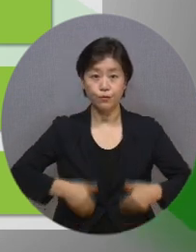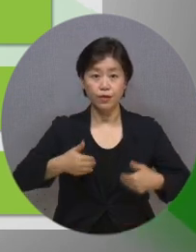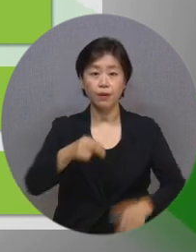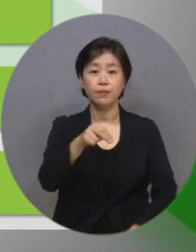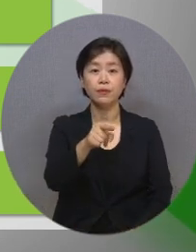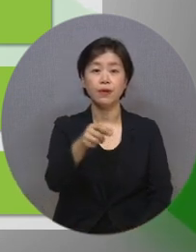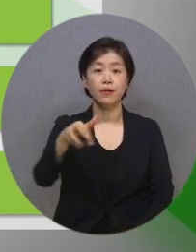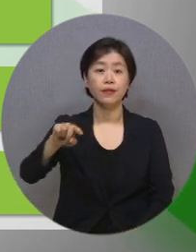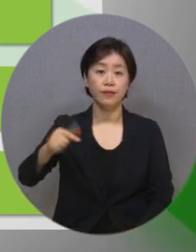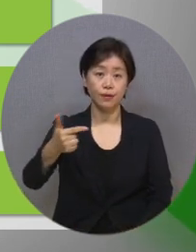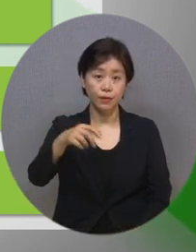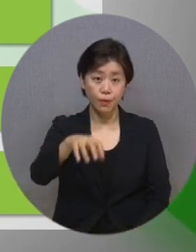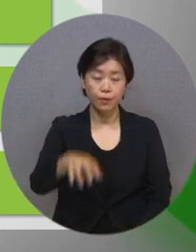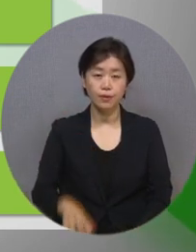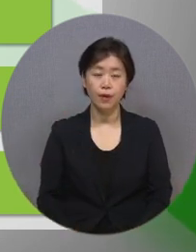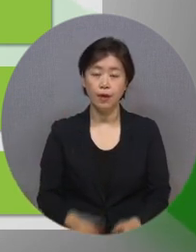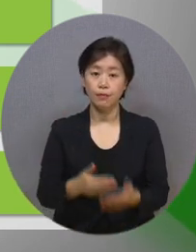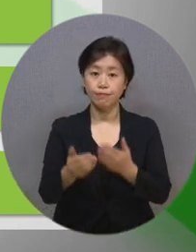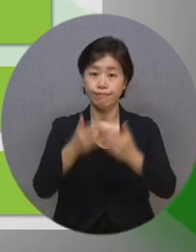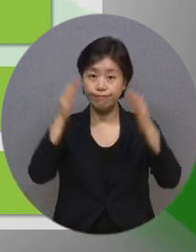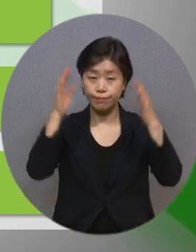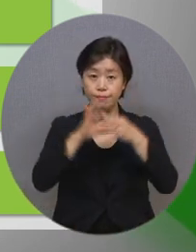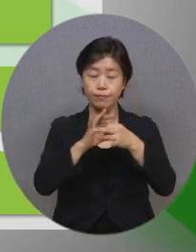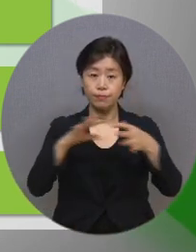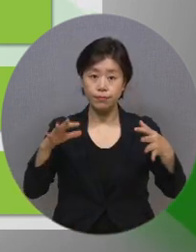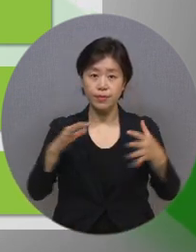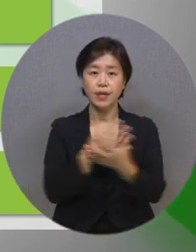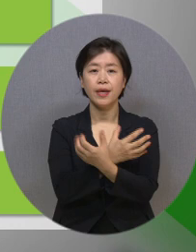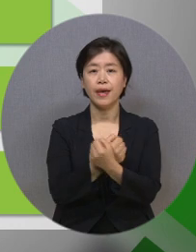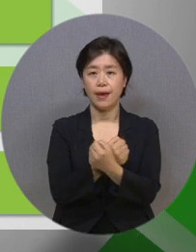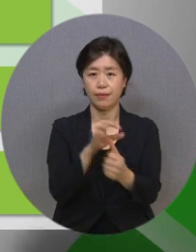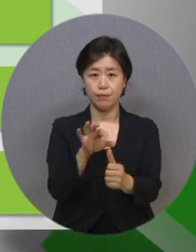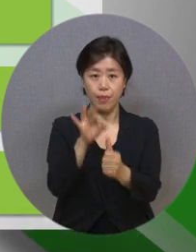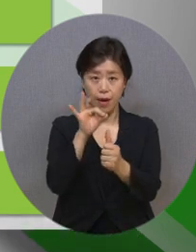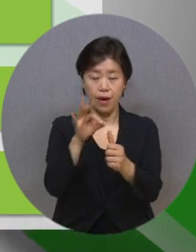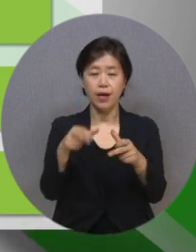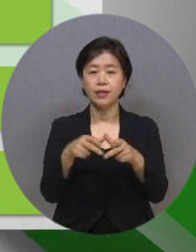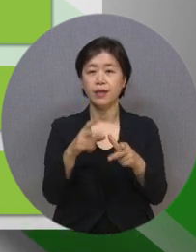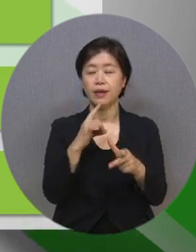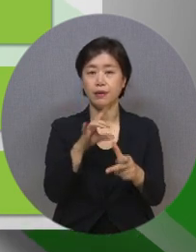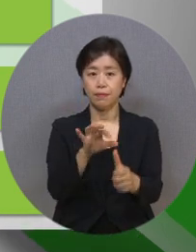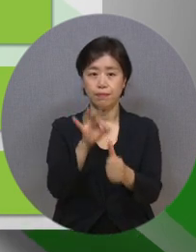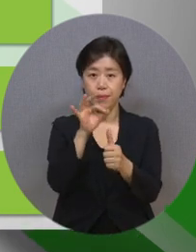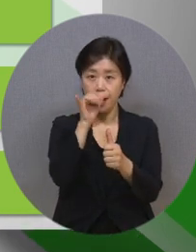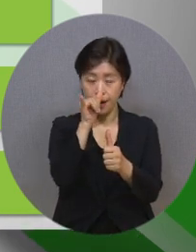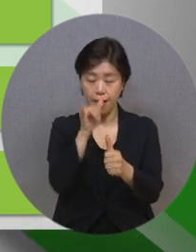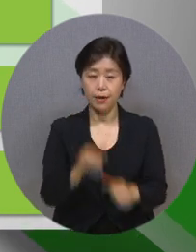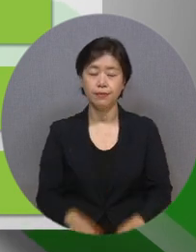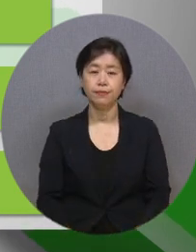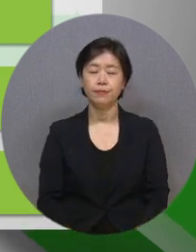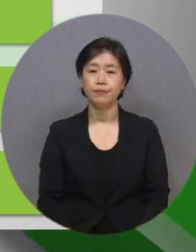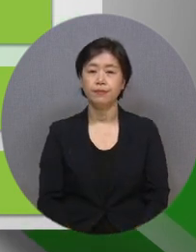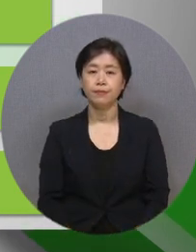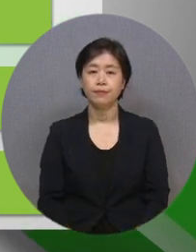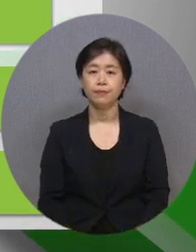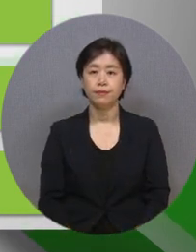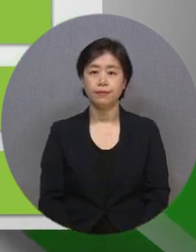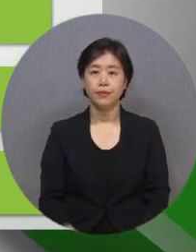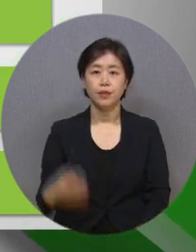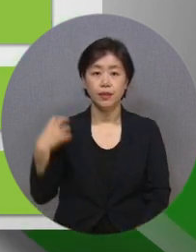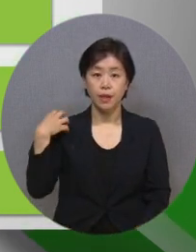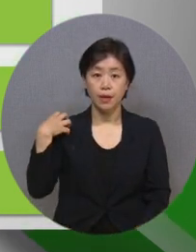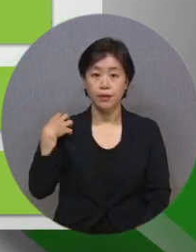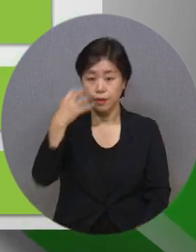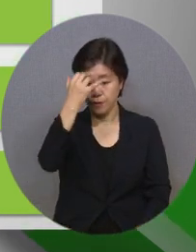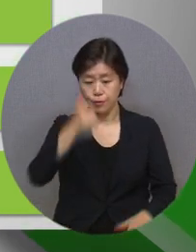충남 서천입니다. 경력과 학력은 무관하며 계약직을 모집합니다. 장애인만 채용하며